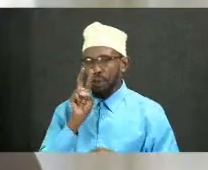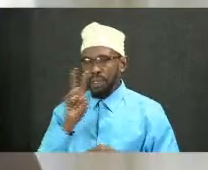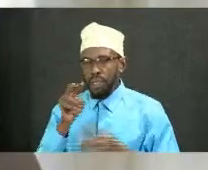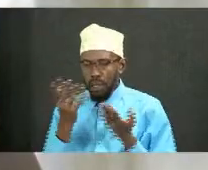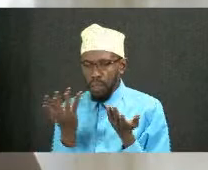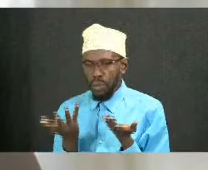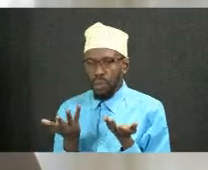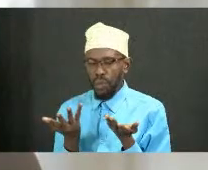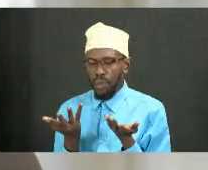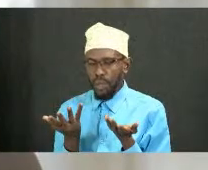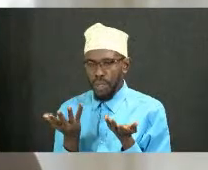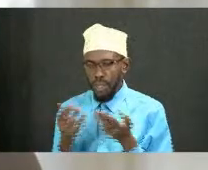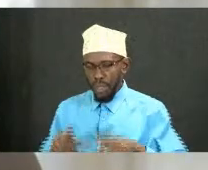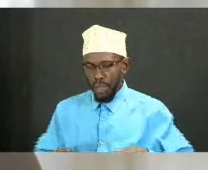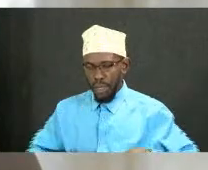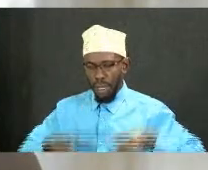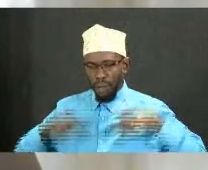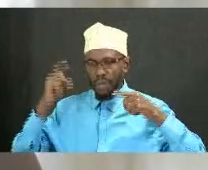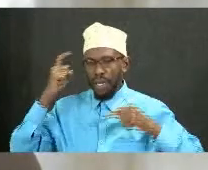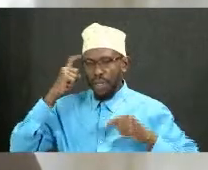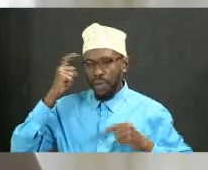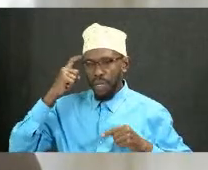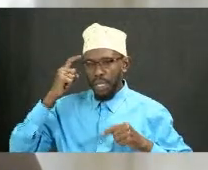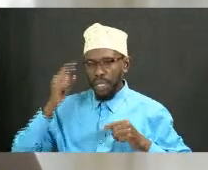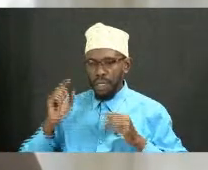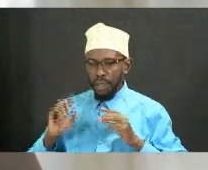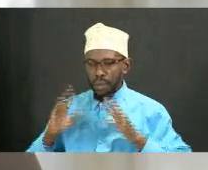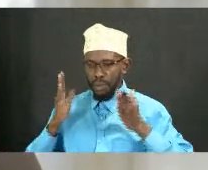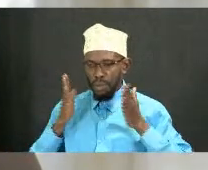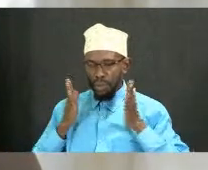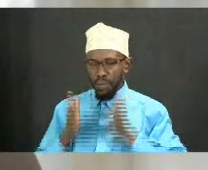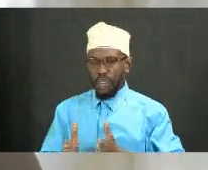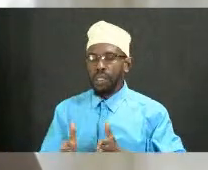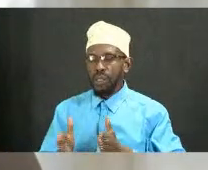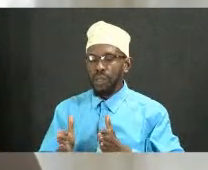Ukiangalia kwa afya ya kiakili, mwanadamu anakuwa